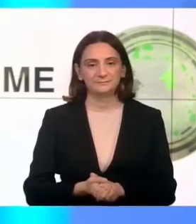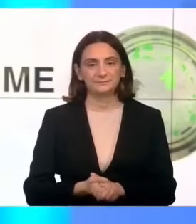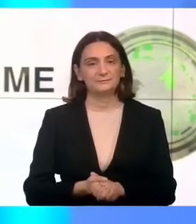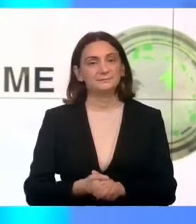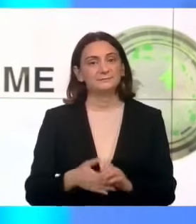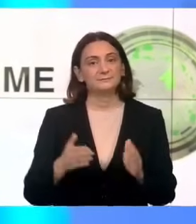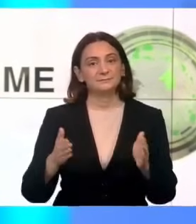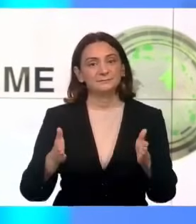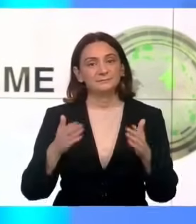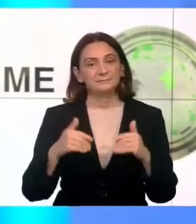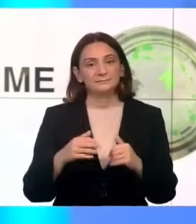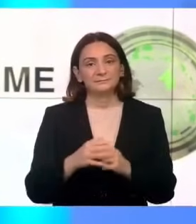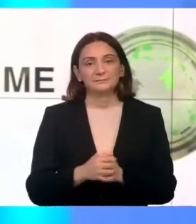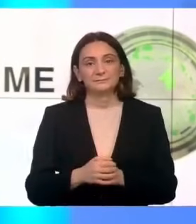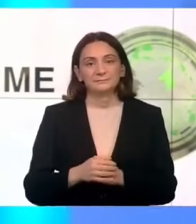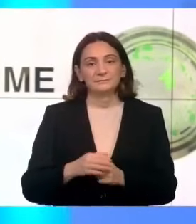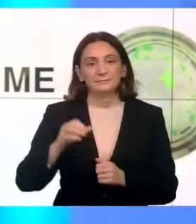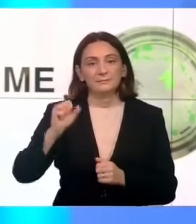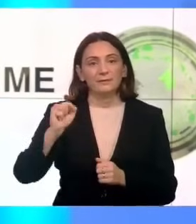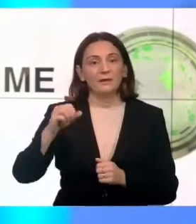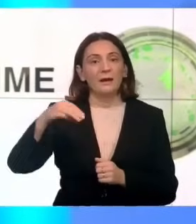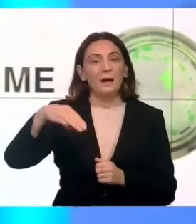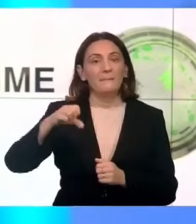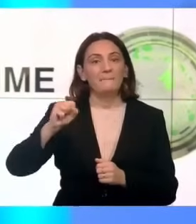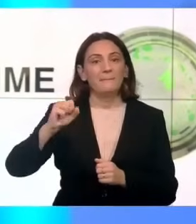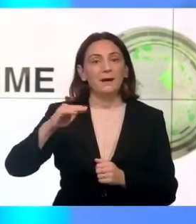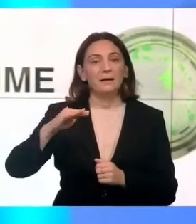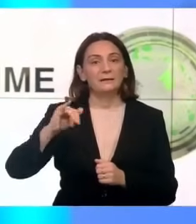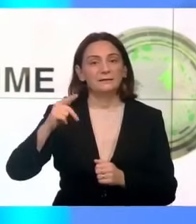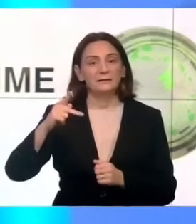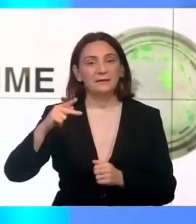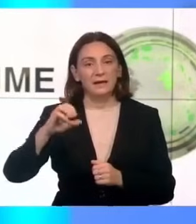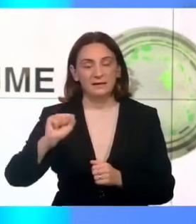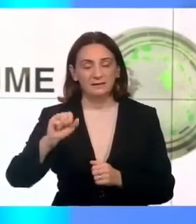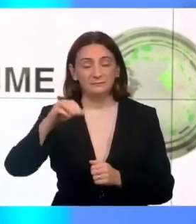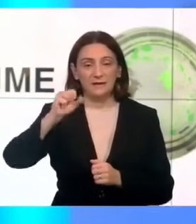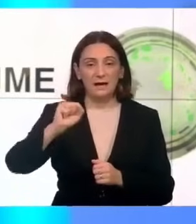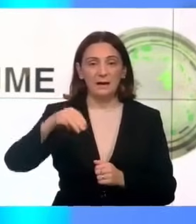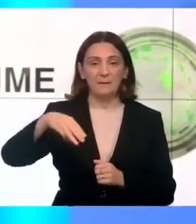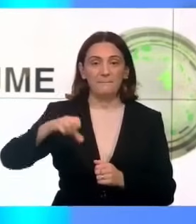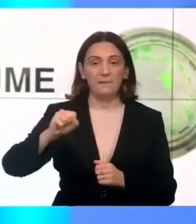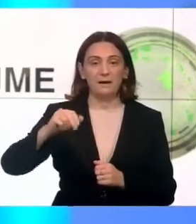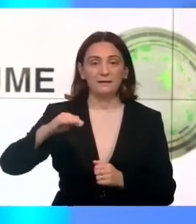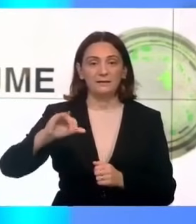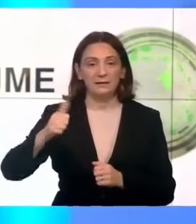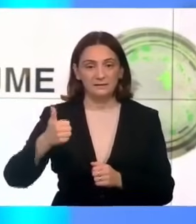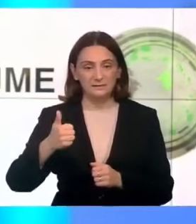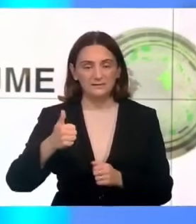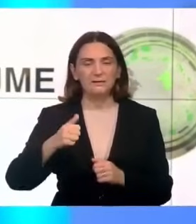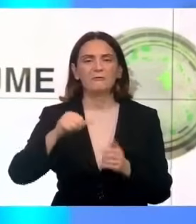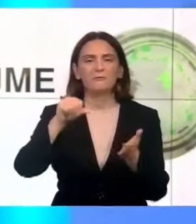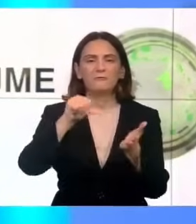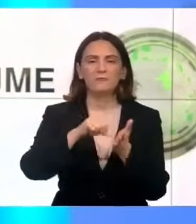Në parkun arkeologjik të Amantias janë kryer gërmime që kanë nxjerrë në dritë një skulptur të shekullit të parë.